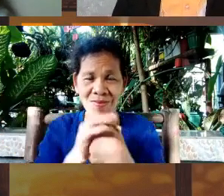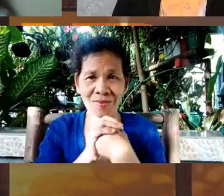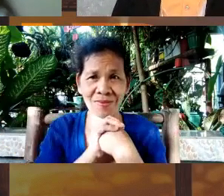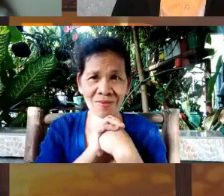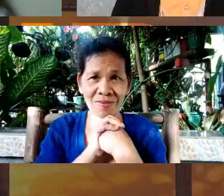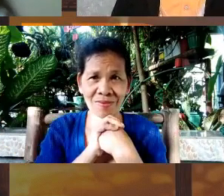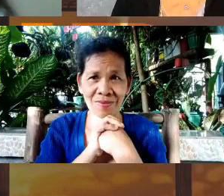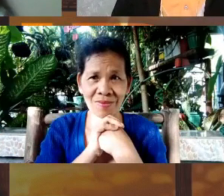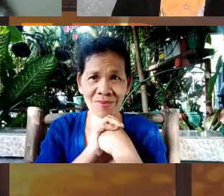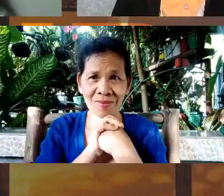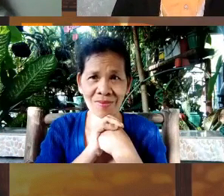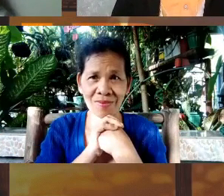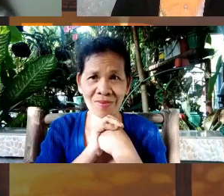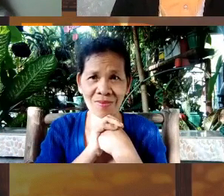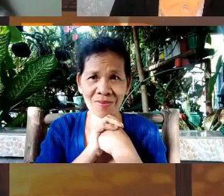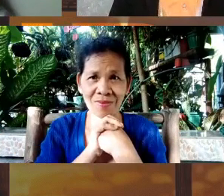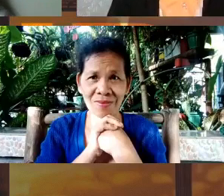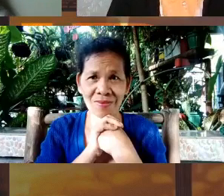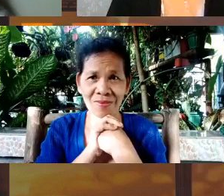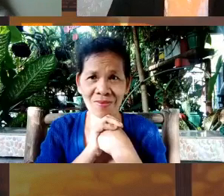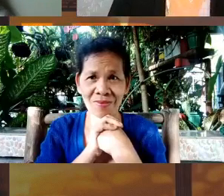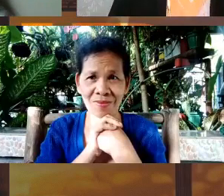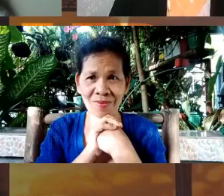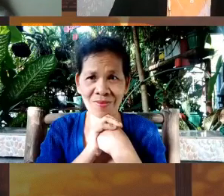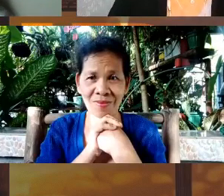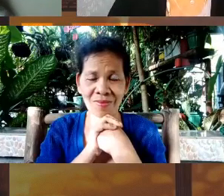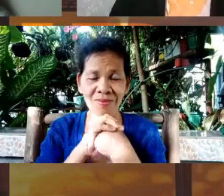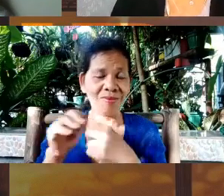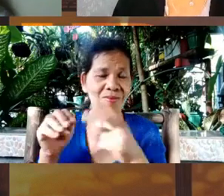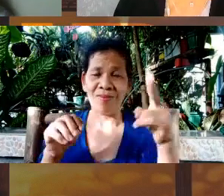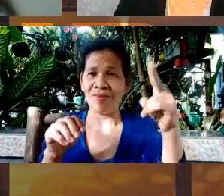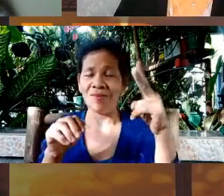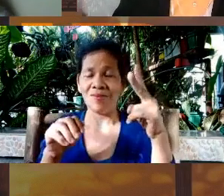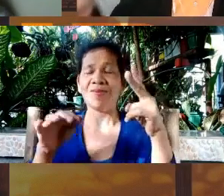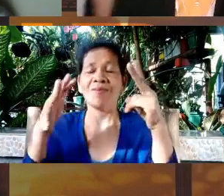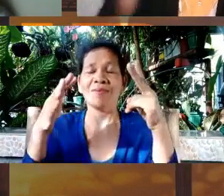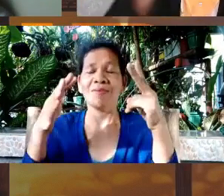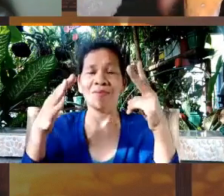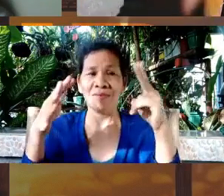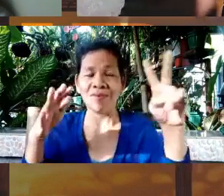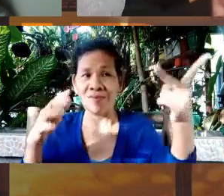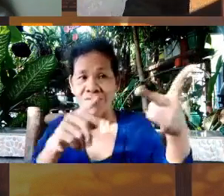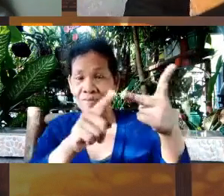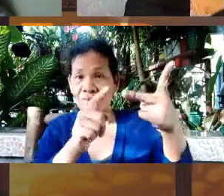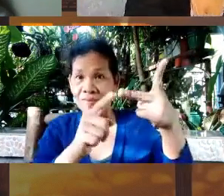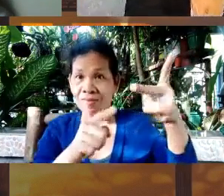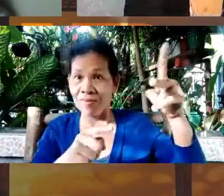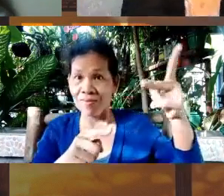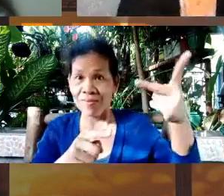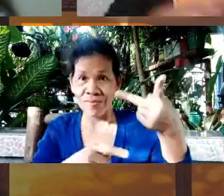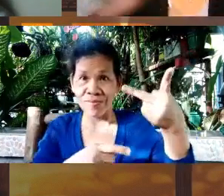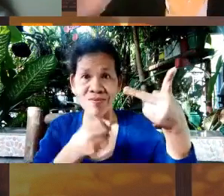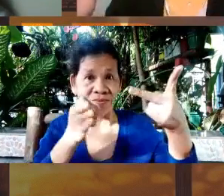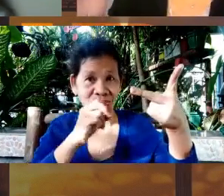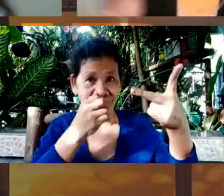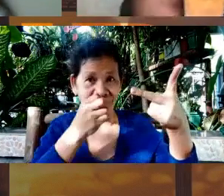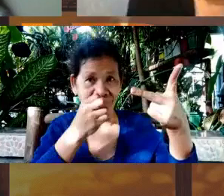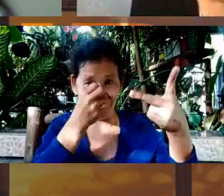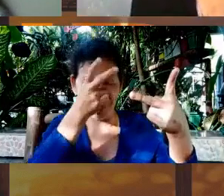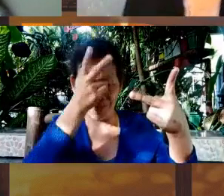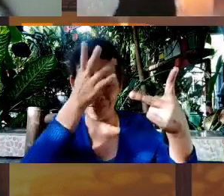yung Azazel, no, yung goat, ay ipapatong ang kamay, ibig sabihin, ililipat doon yung